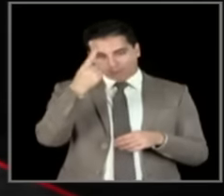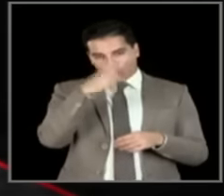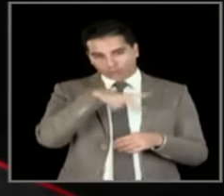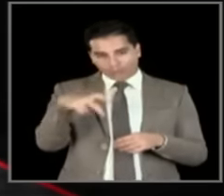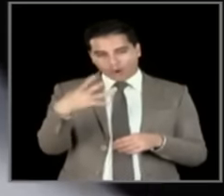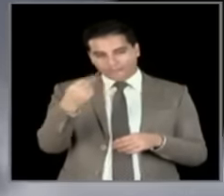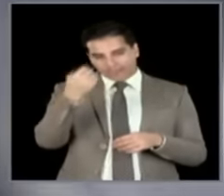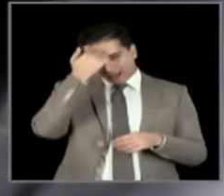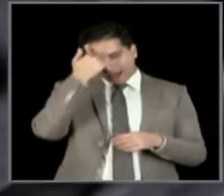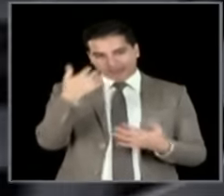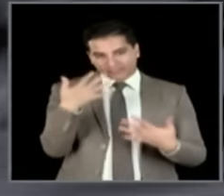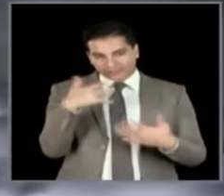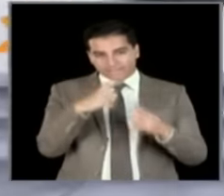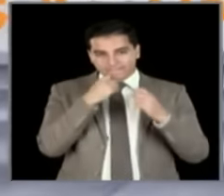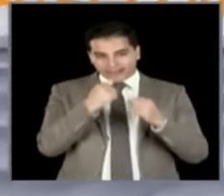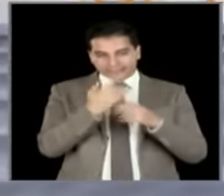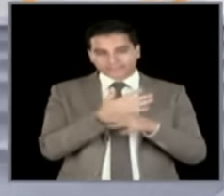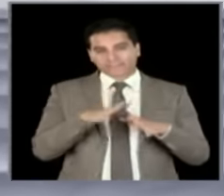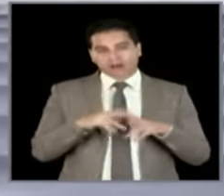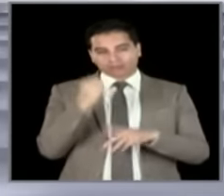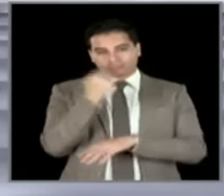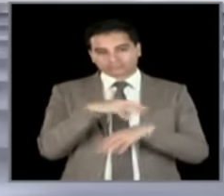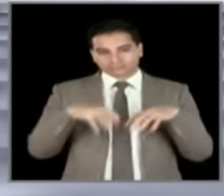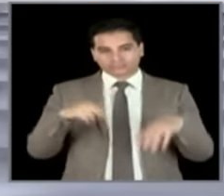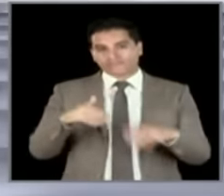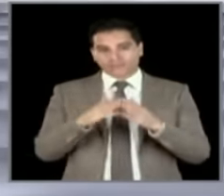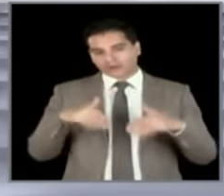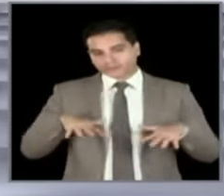ألف جنيه من البنك الأهلي لتطوير الكرة المصرية.